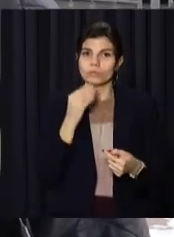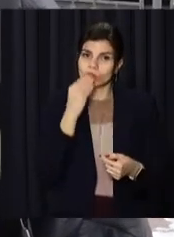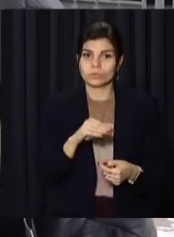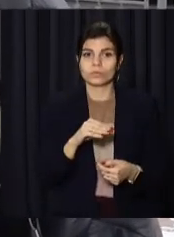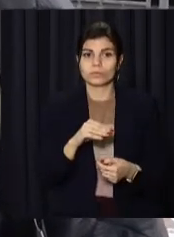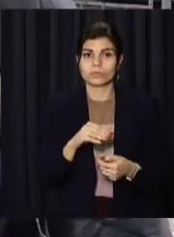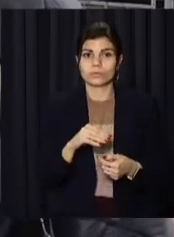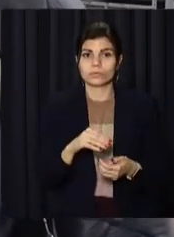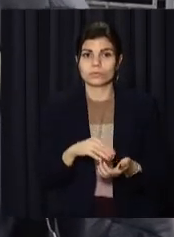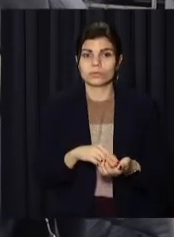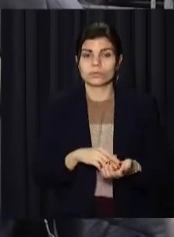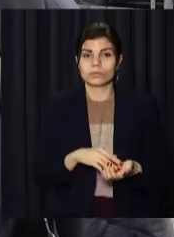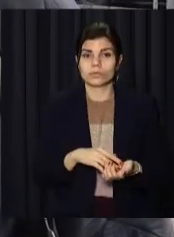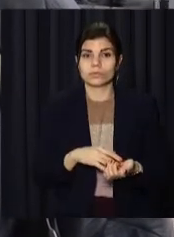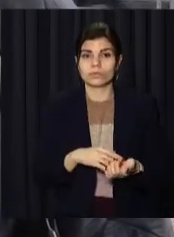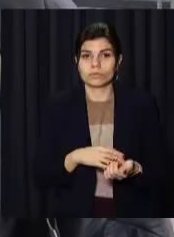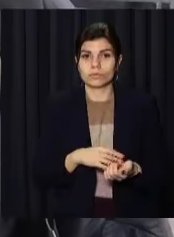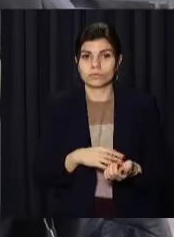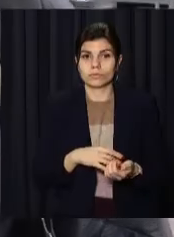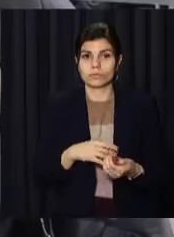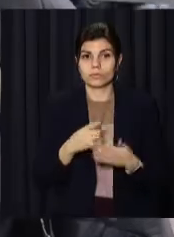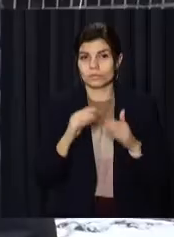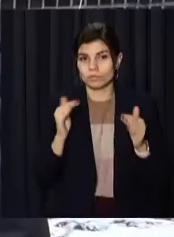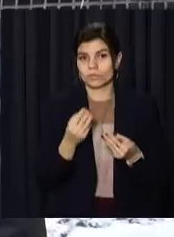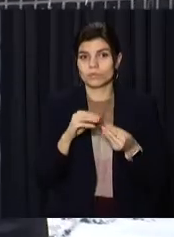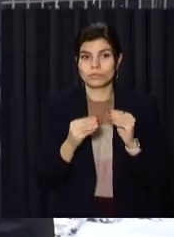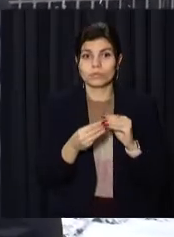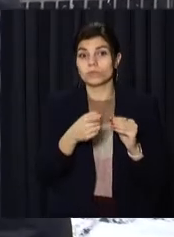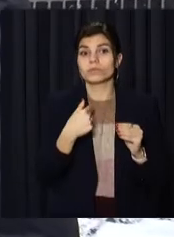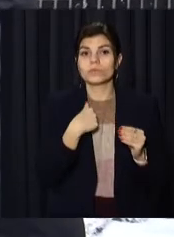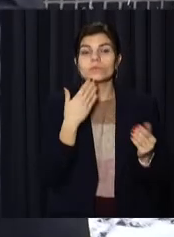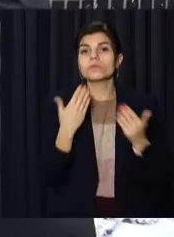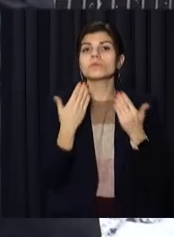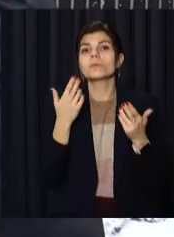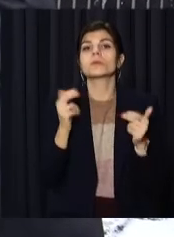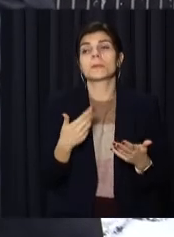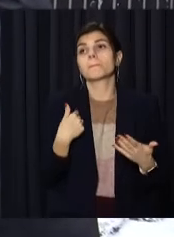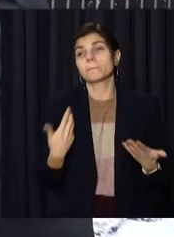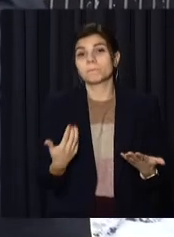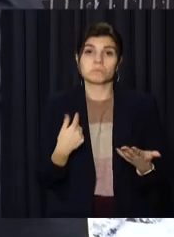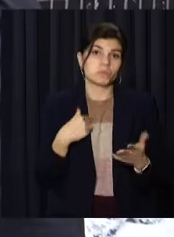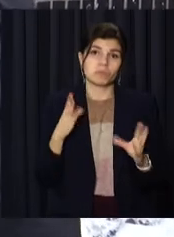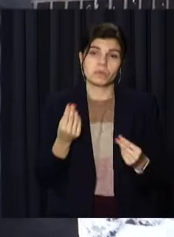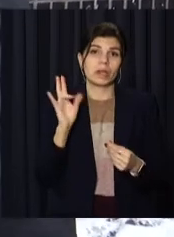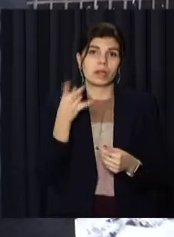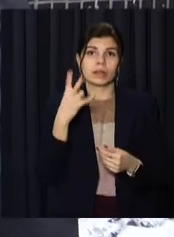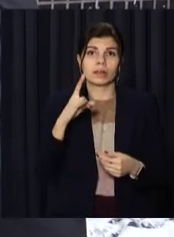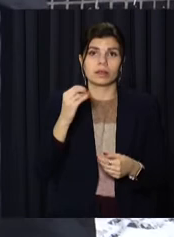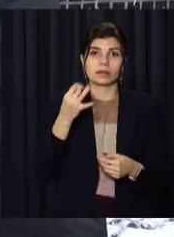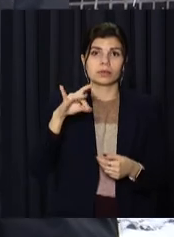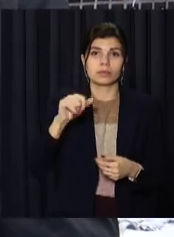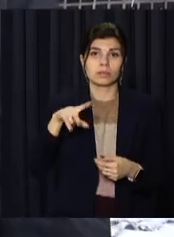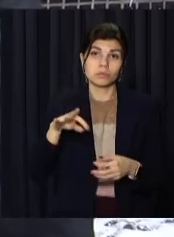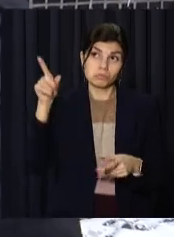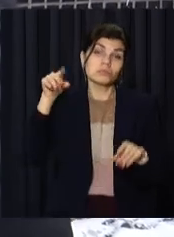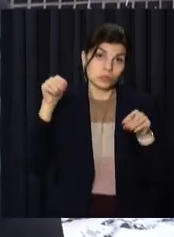звісно, цілий год було і менше було проблем. Я ставлюся до цього нейтрально. Як